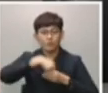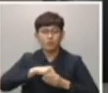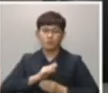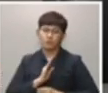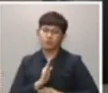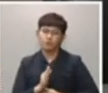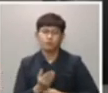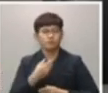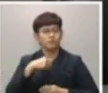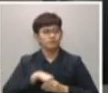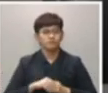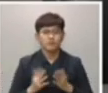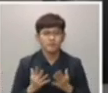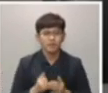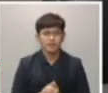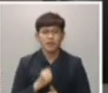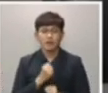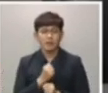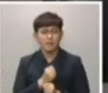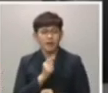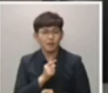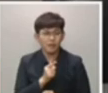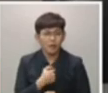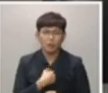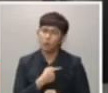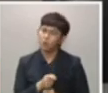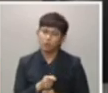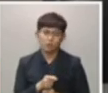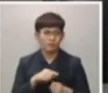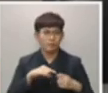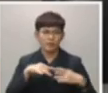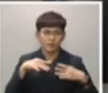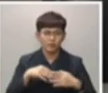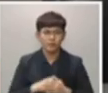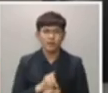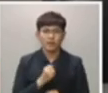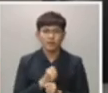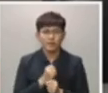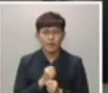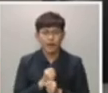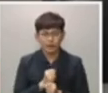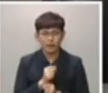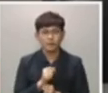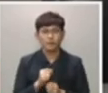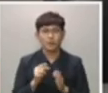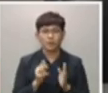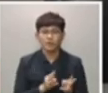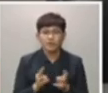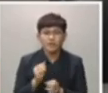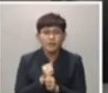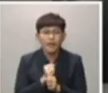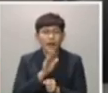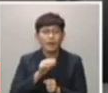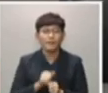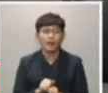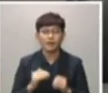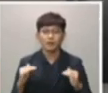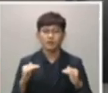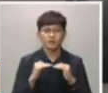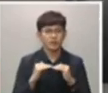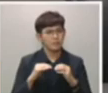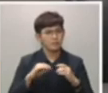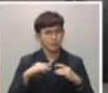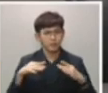การปฏิบัติหน้าที่ของข้าราชการประจำและองค์กรในกระบวนการยุติธรรมเรียกได้ว่า